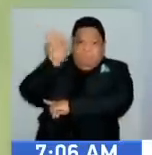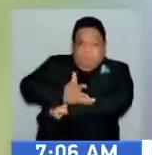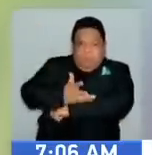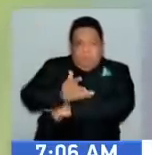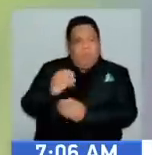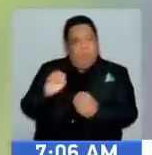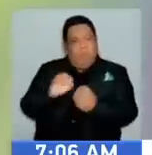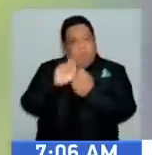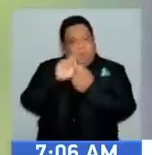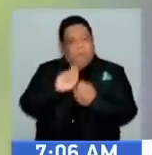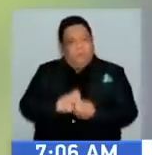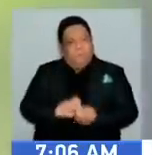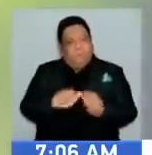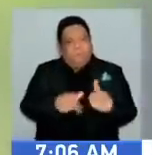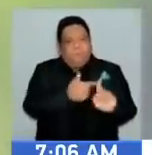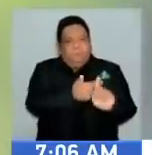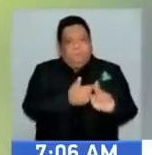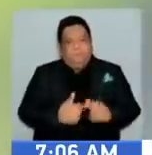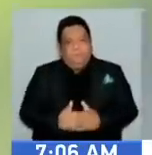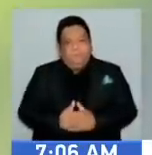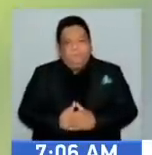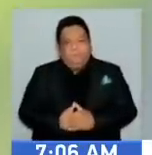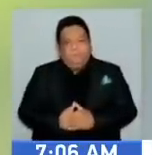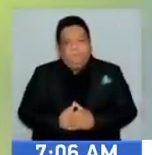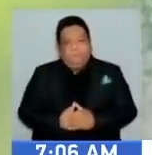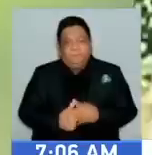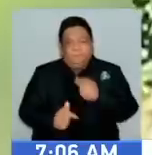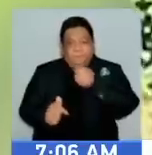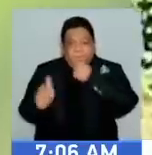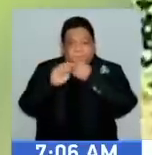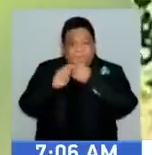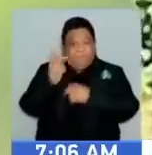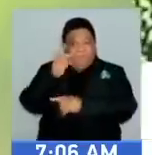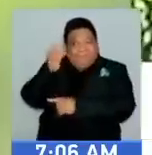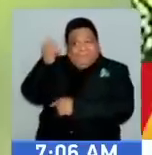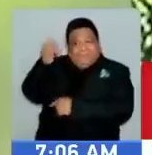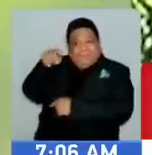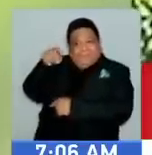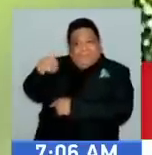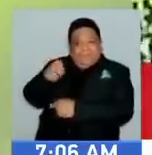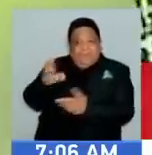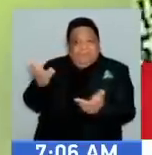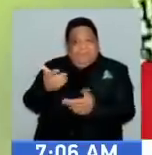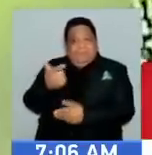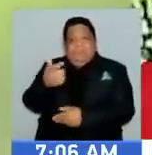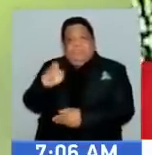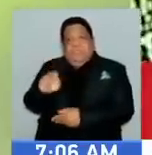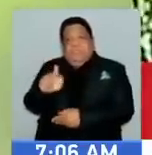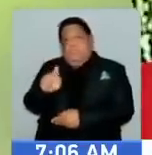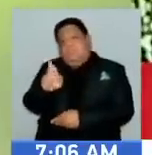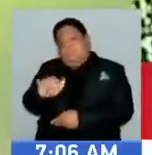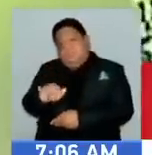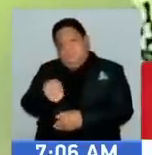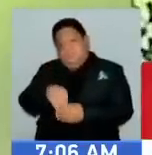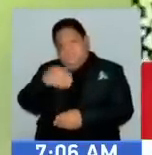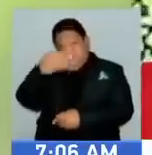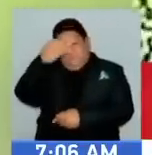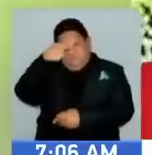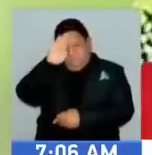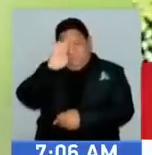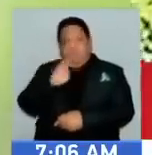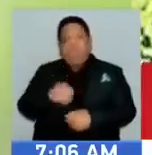balita sa kuan ng CCTV sa General tria City sa Cavite dumaraan ang ilang tricycle sa kalsada ng Barangay San